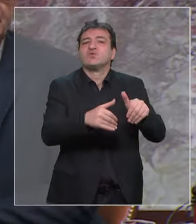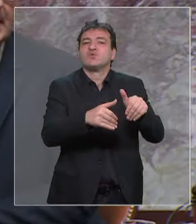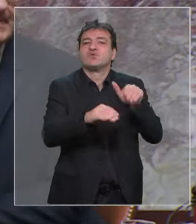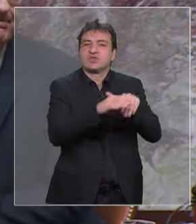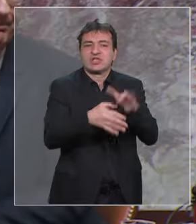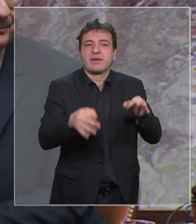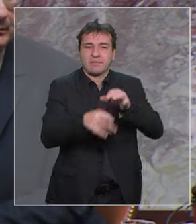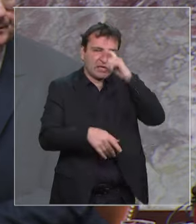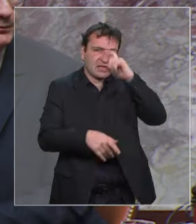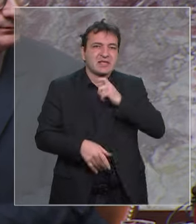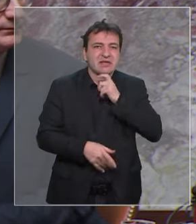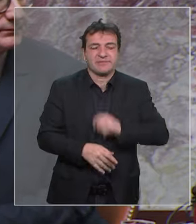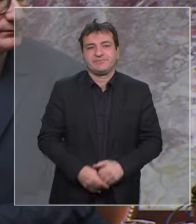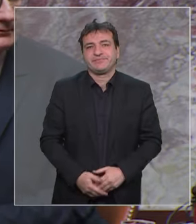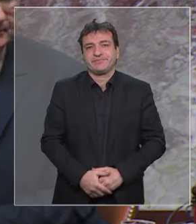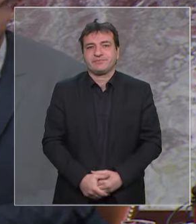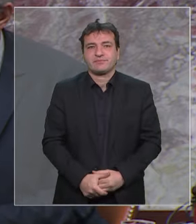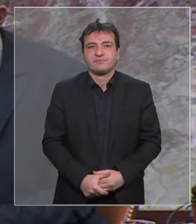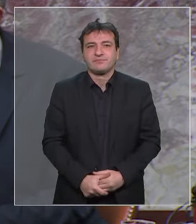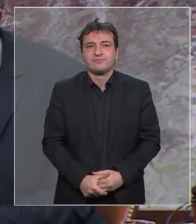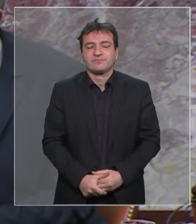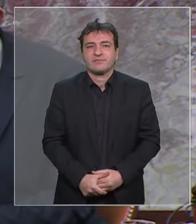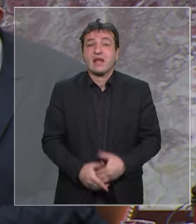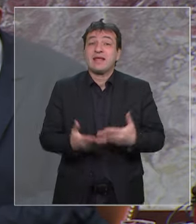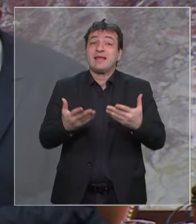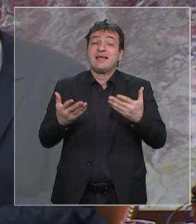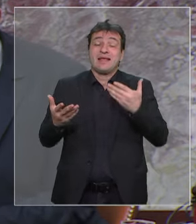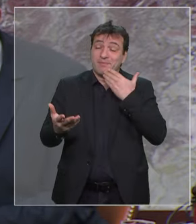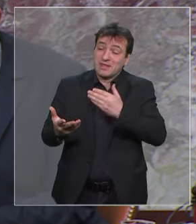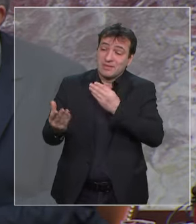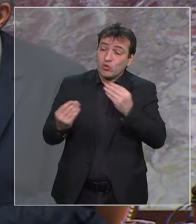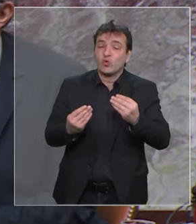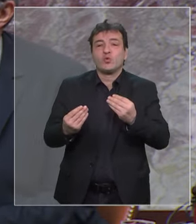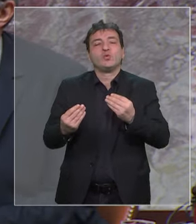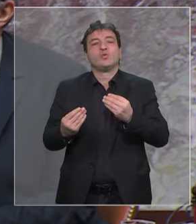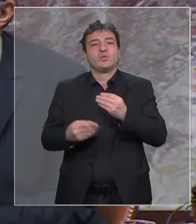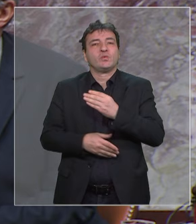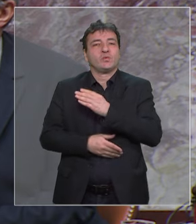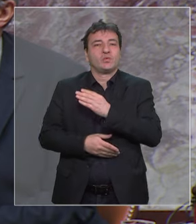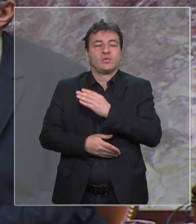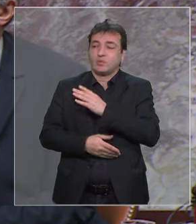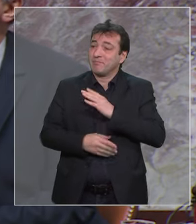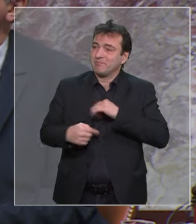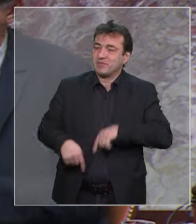Ministre. La parole est à Monsieur le Président Marleix pour le groupe Les Républicains.